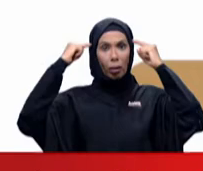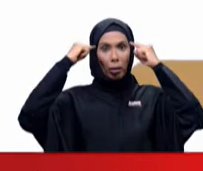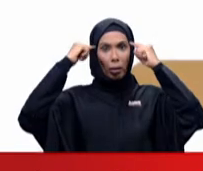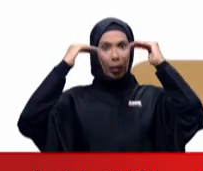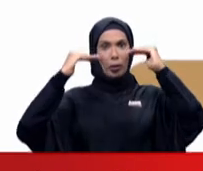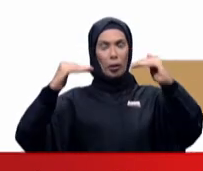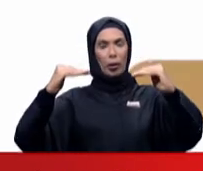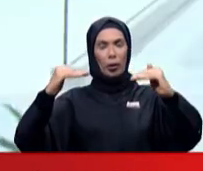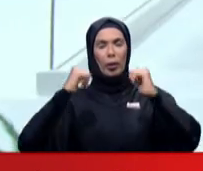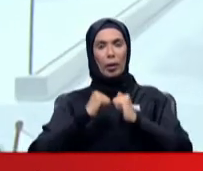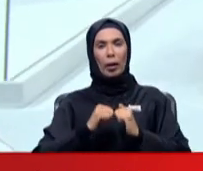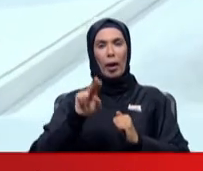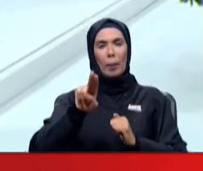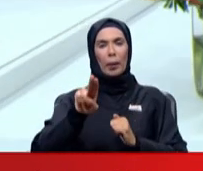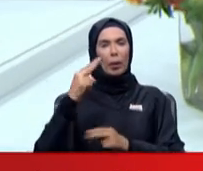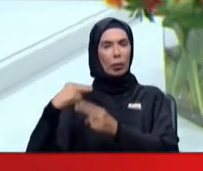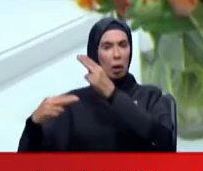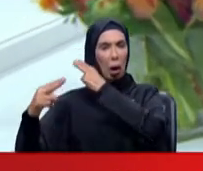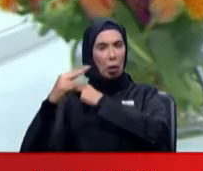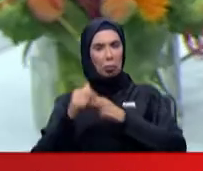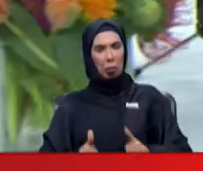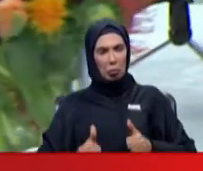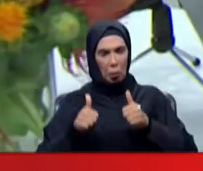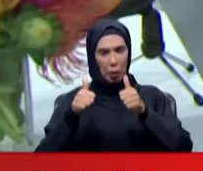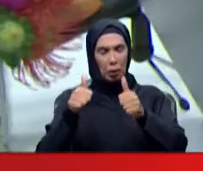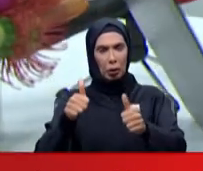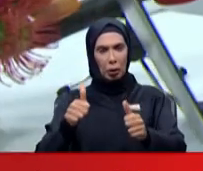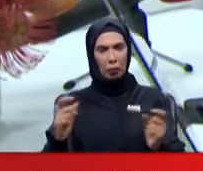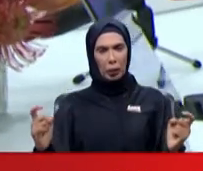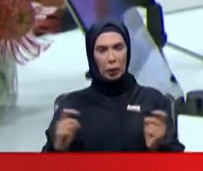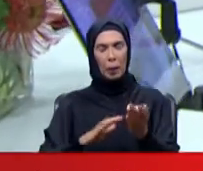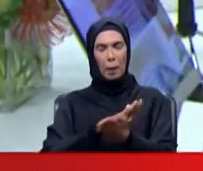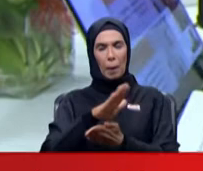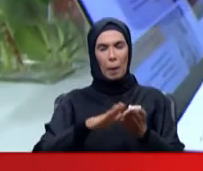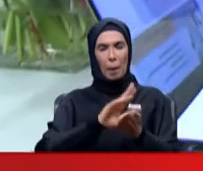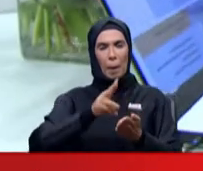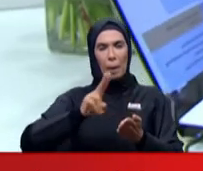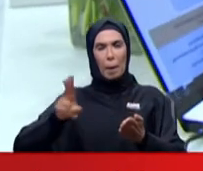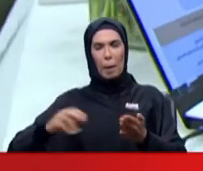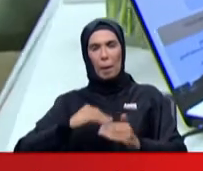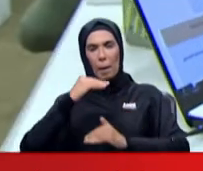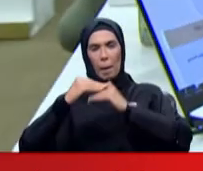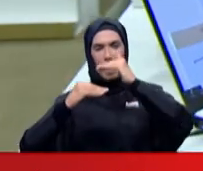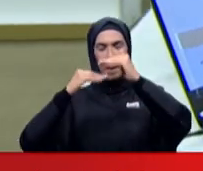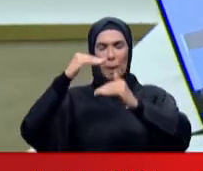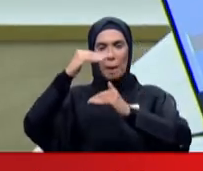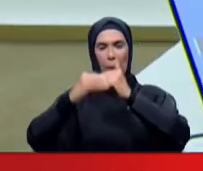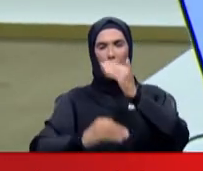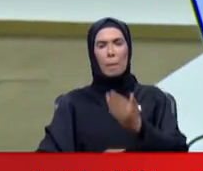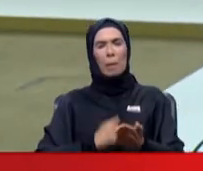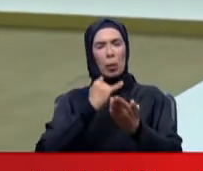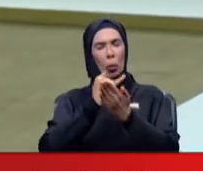مر التاريخ وكيف استجابت للتحديات والأزمات، إضافة إلى تطور دورها في تحمل المسؤولية